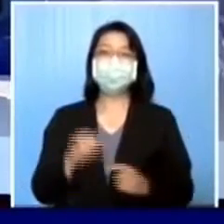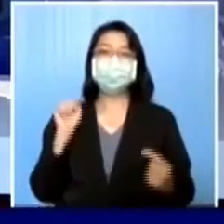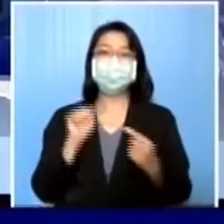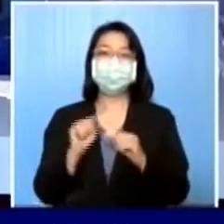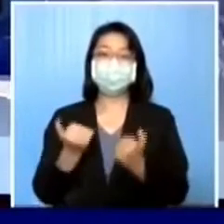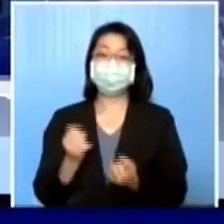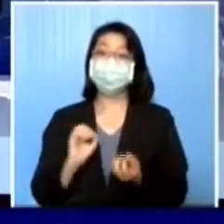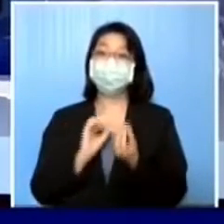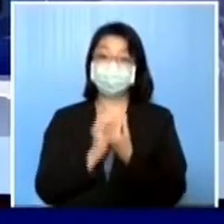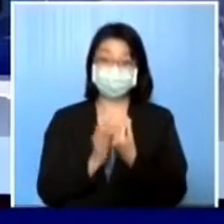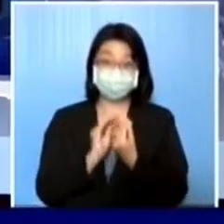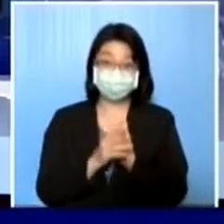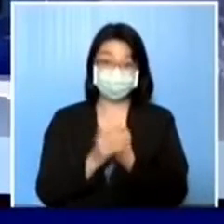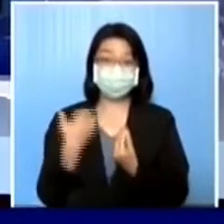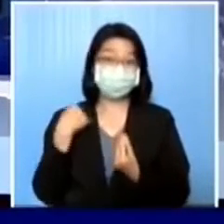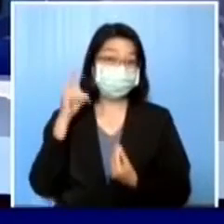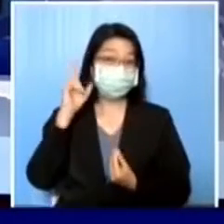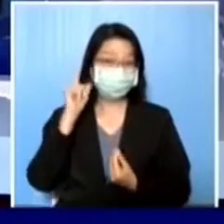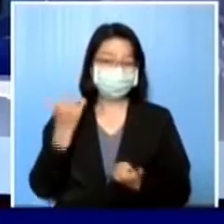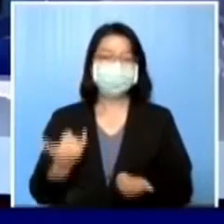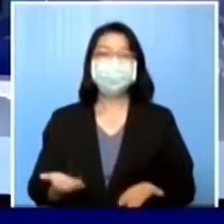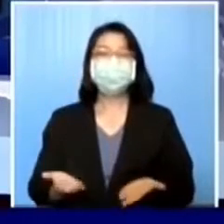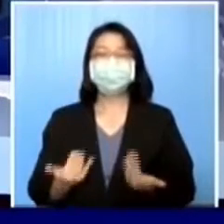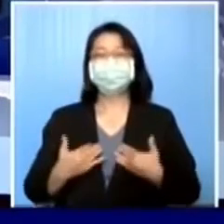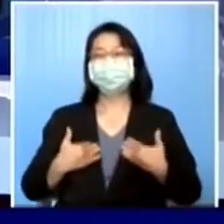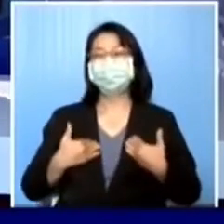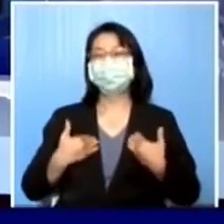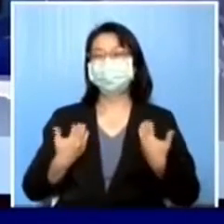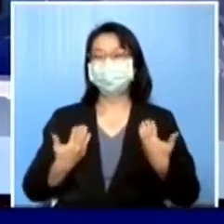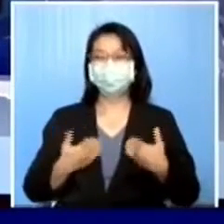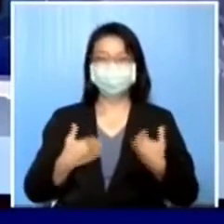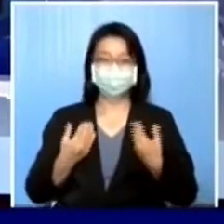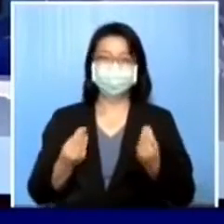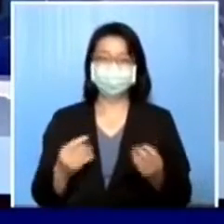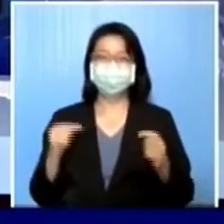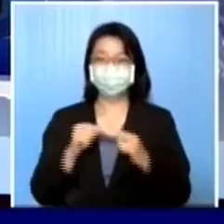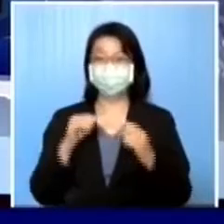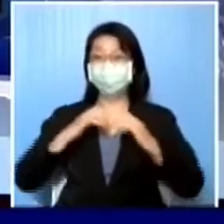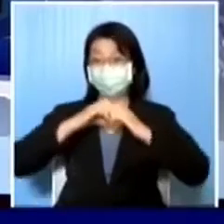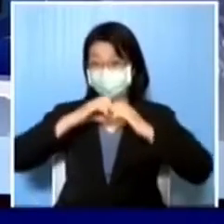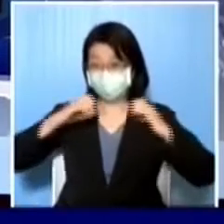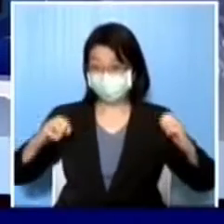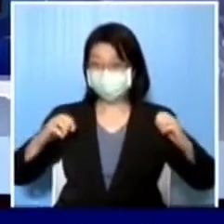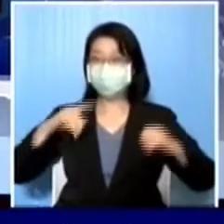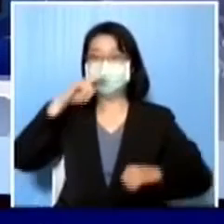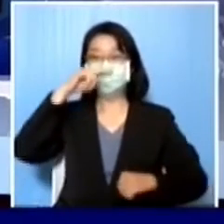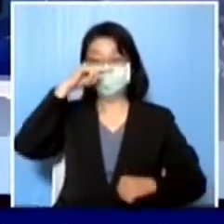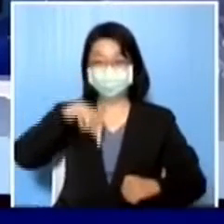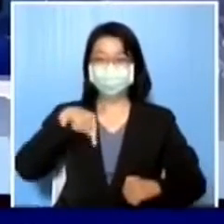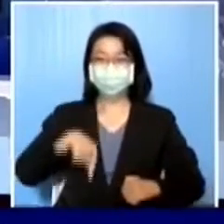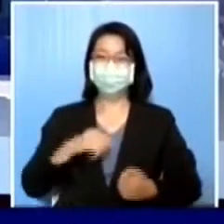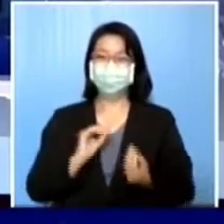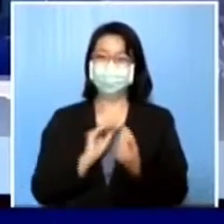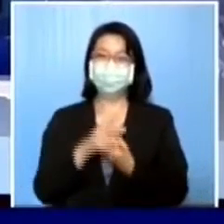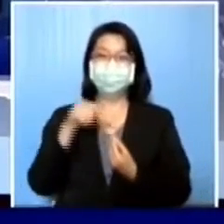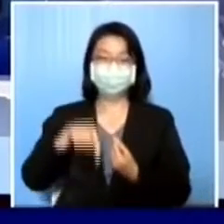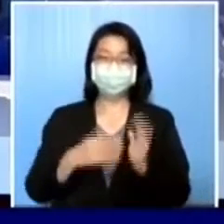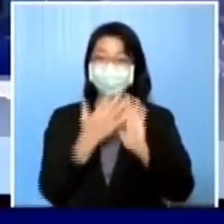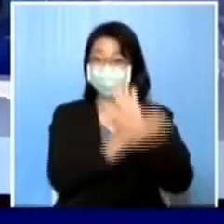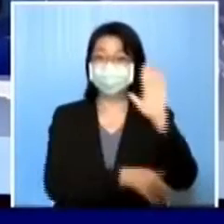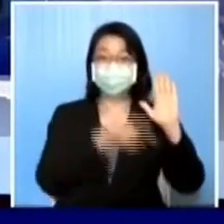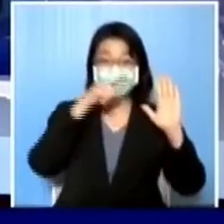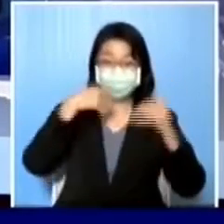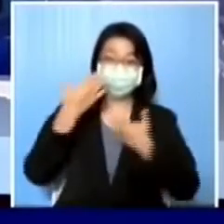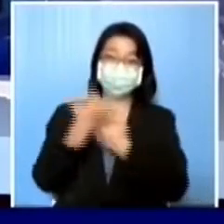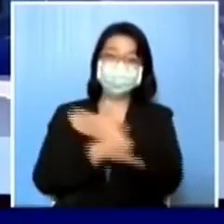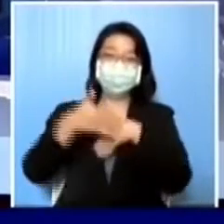รื่องของผลไม้กันบ้างครับเบาๆบ้างเน า ะ เบาๆค่ะ พาไปกินทุเรียนก็แล้วกันครับผลไม้ไทยที่ตลาดทั้งในประเทศแล้วก็ต่างประเท